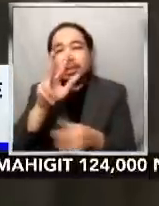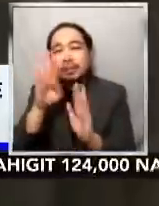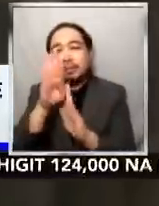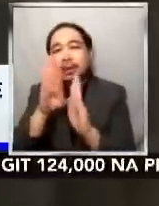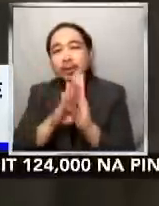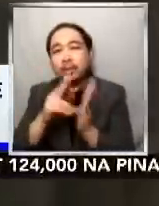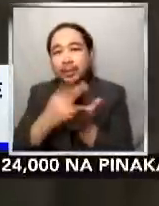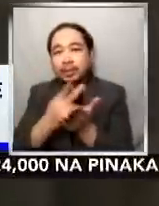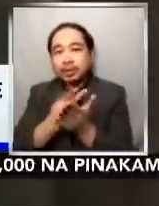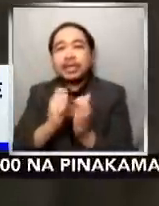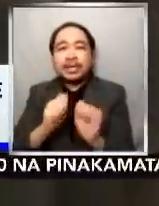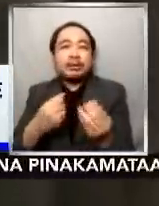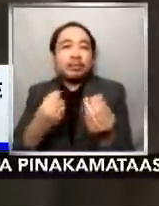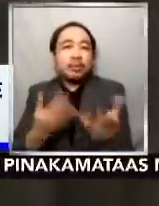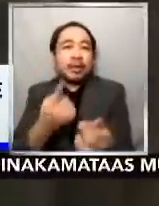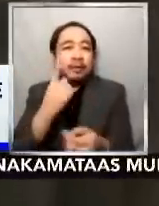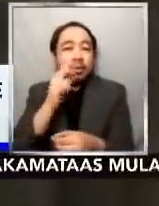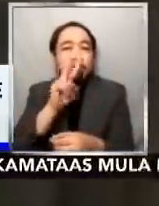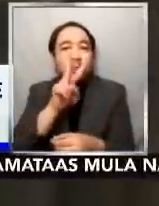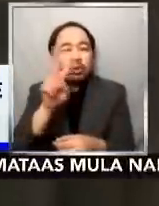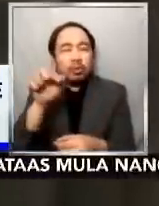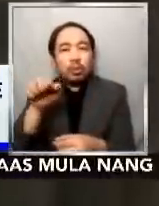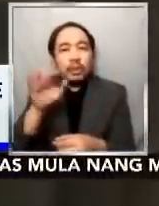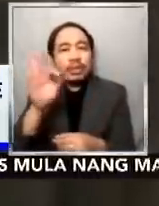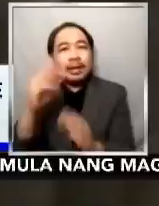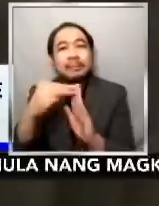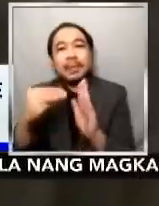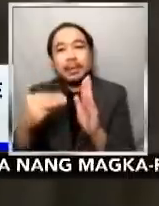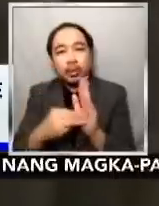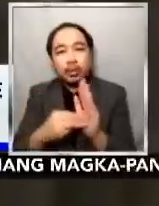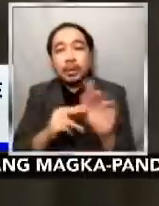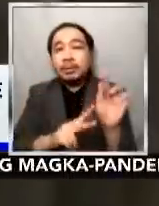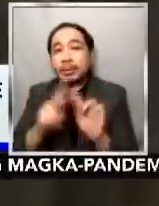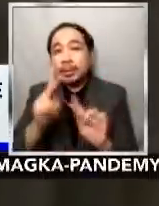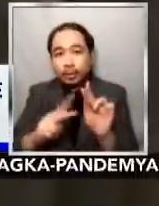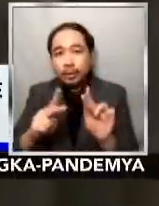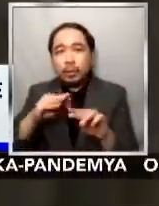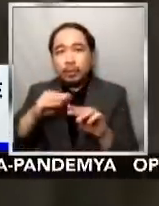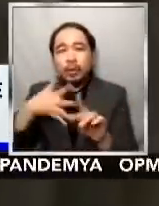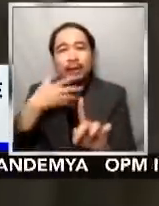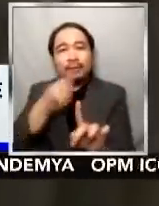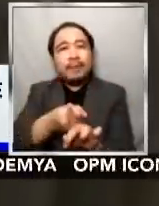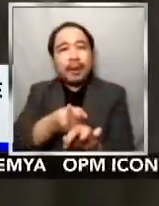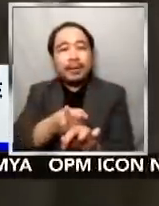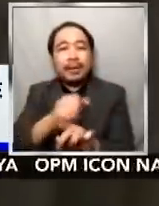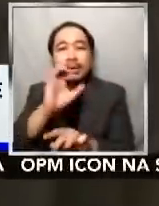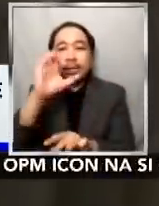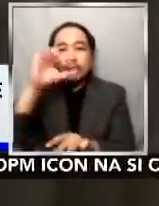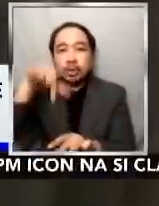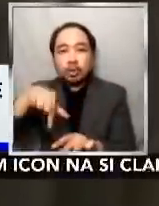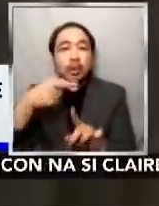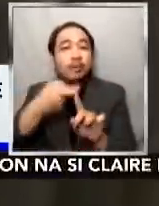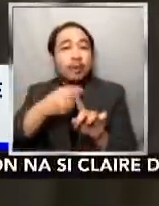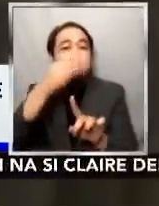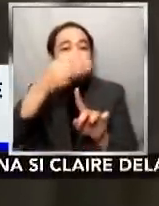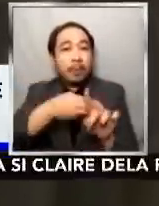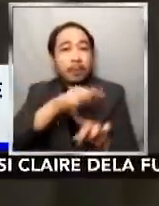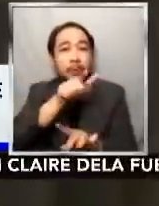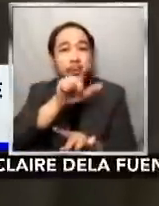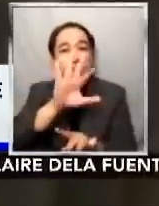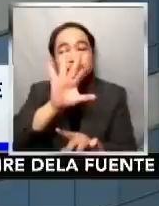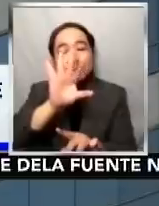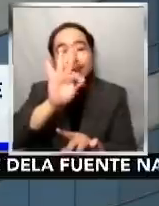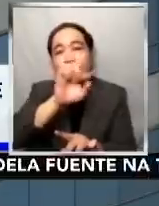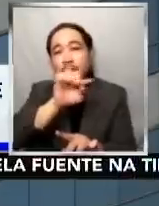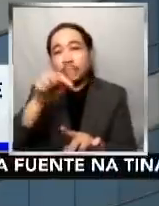22.9 million na individual na maapektuhan ng ECQ. Mula March 29 hanggang April 4 na matatanggap daw sa kalagitnaan ng